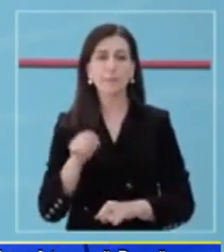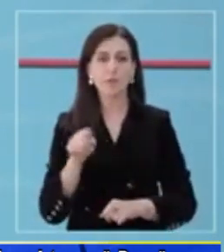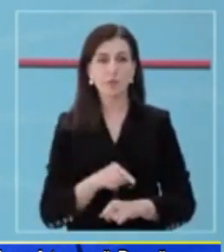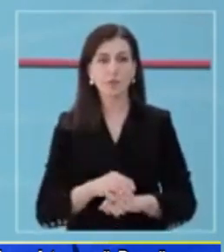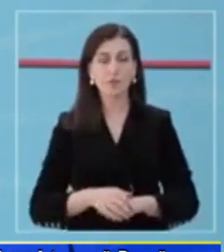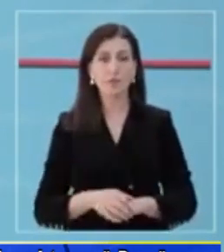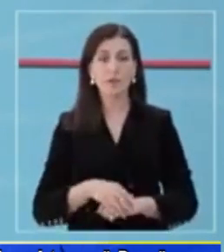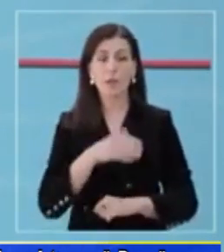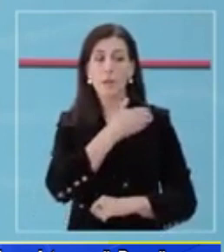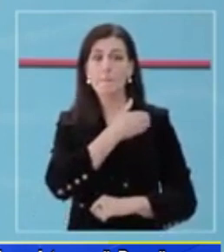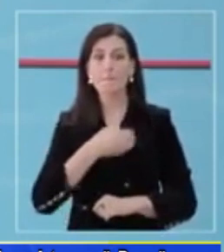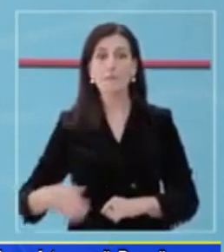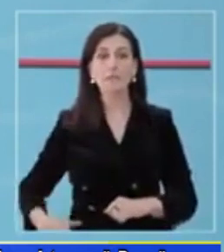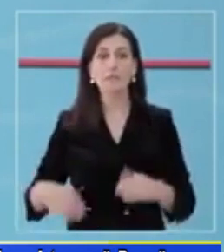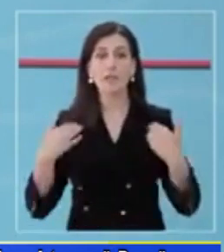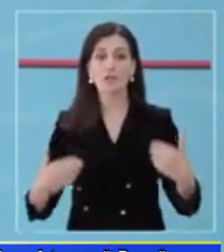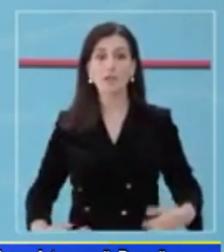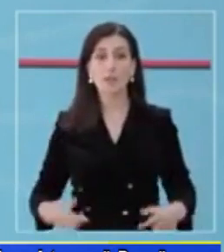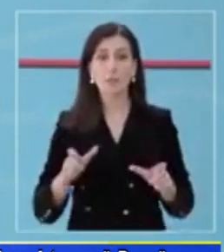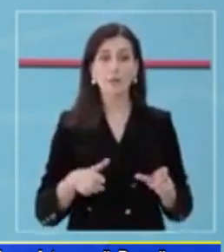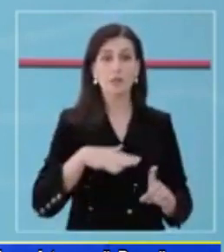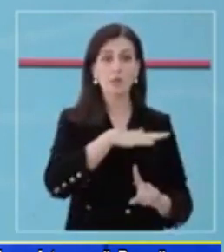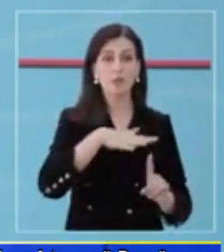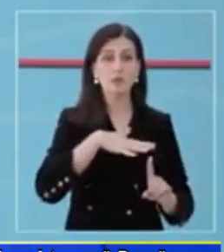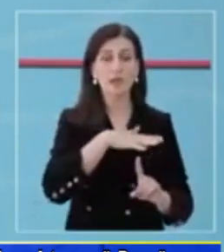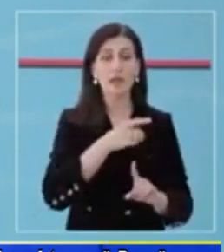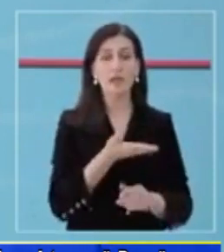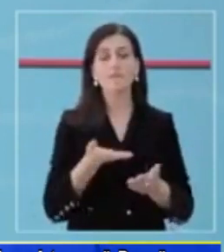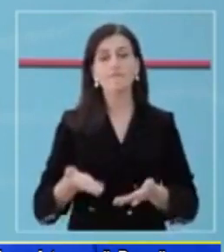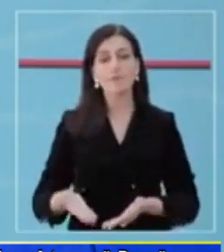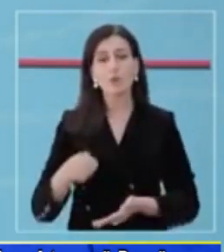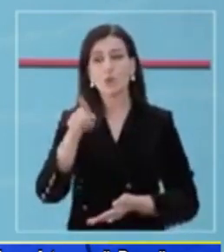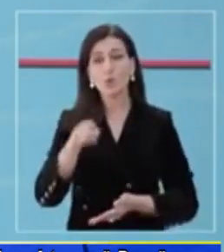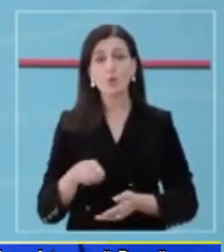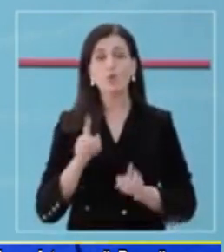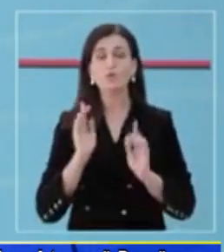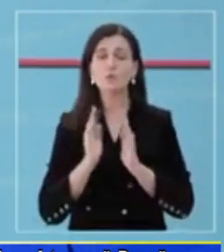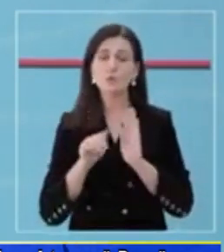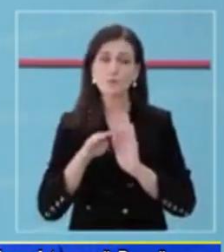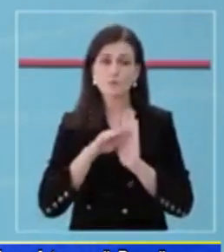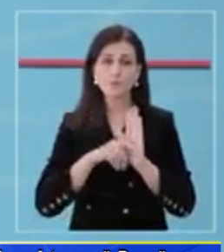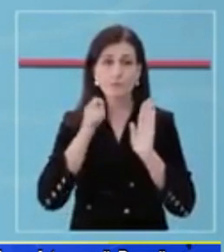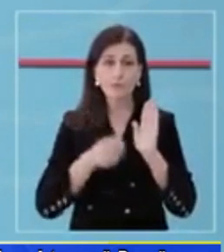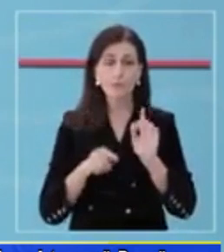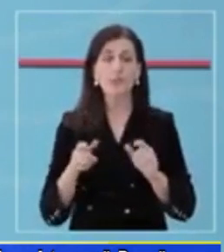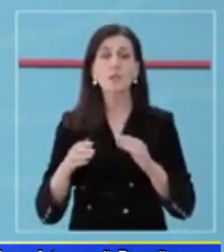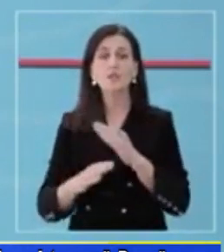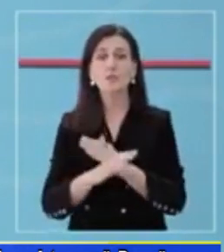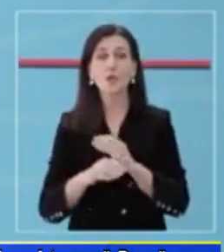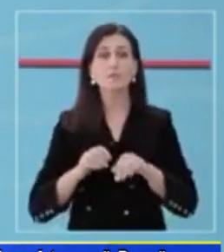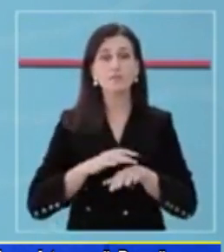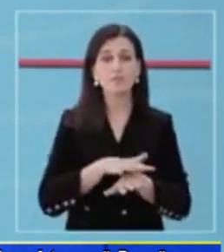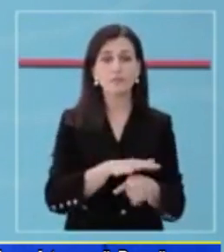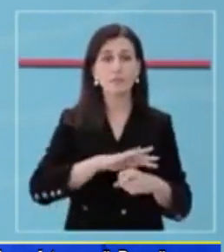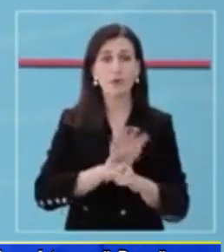Ministria e Shëndetësisë dhe Mbrojtjes Sociale vazhdon të bën thirrje qytetarëve të respektojnë të gjitha masat që lidhen me parandalimin e